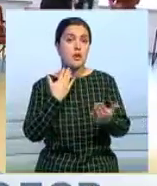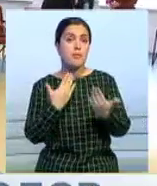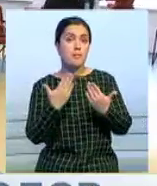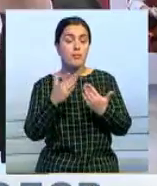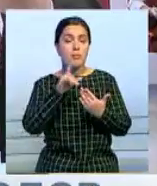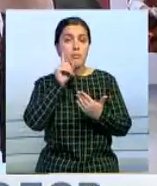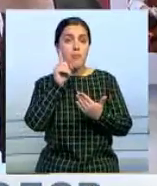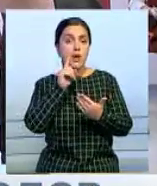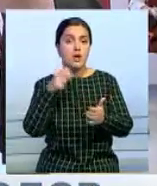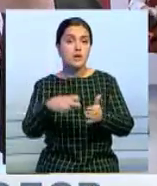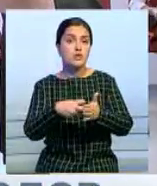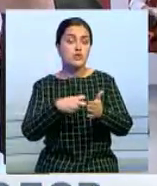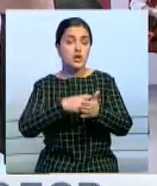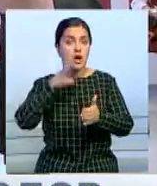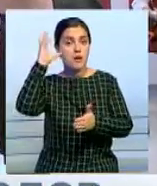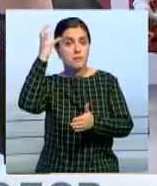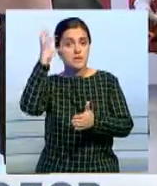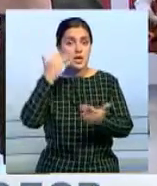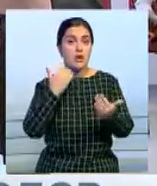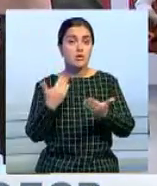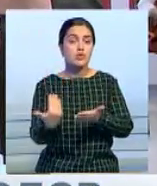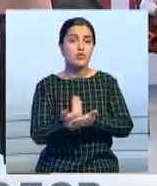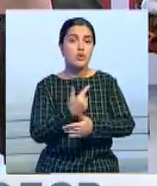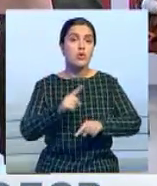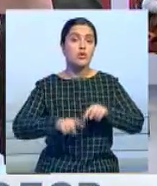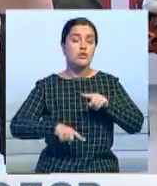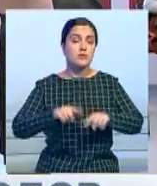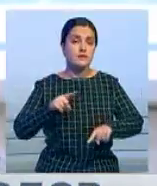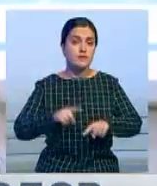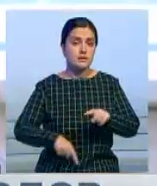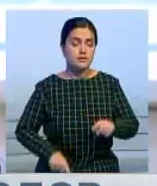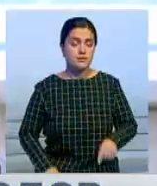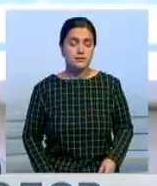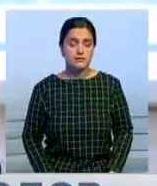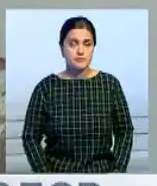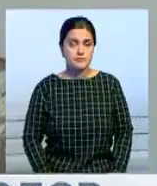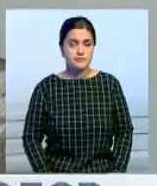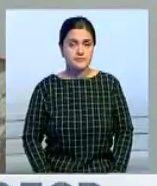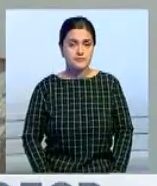молодоженами, а также психологии отношений с новыми родственниками.